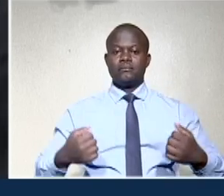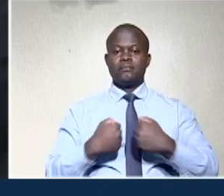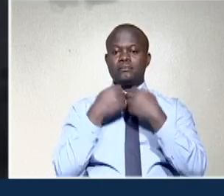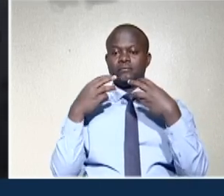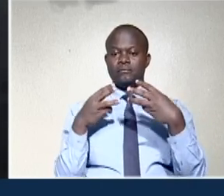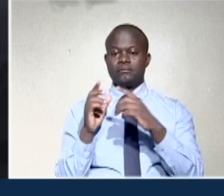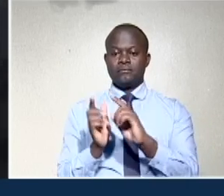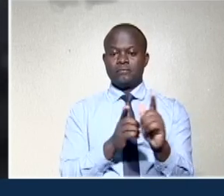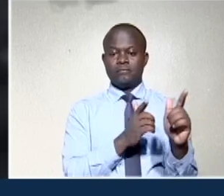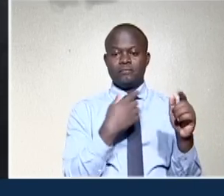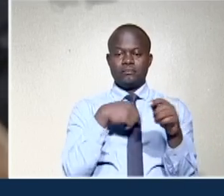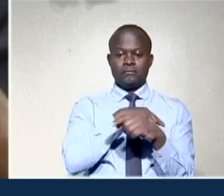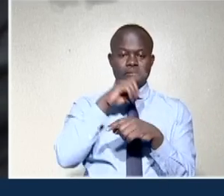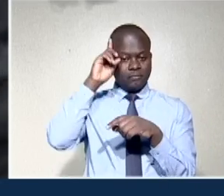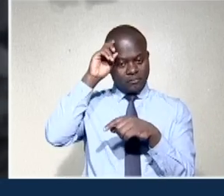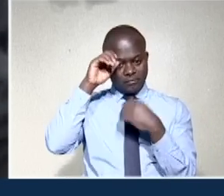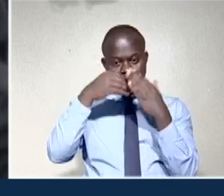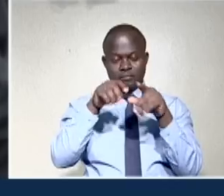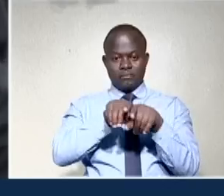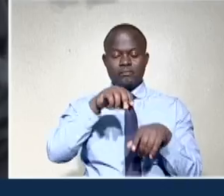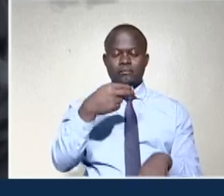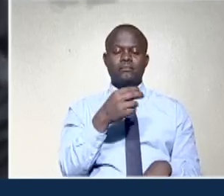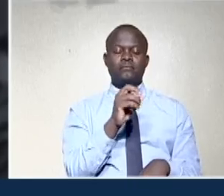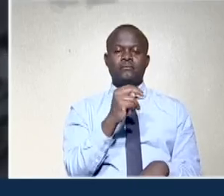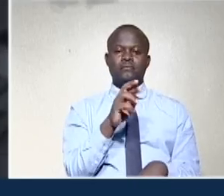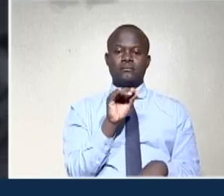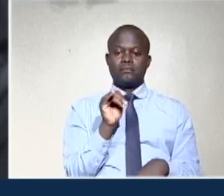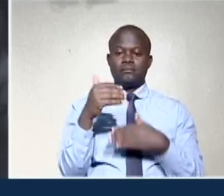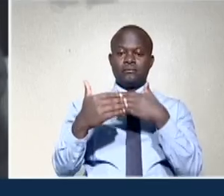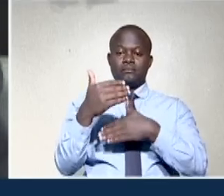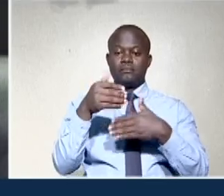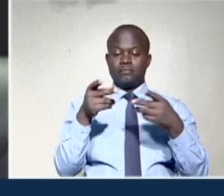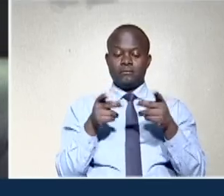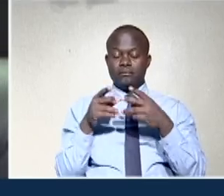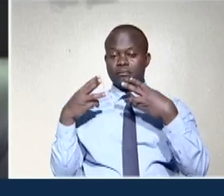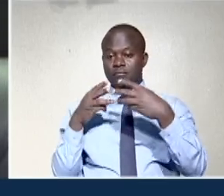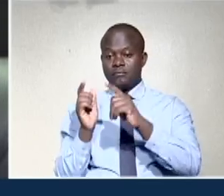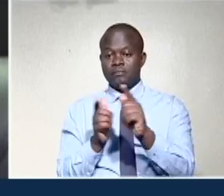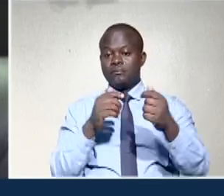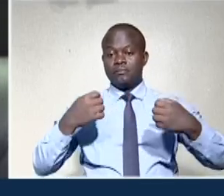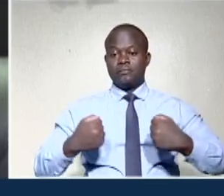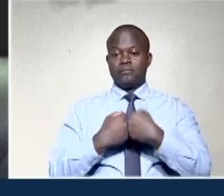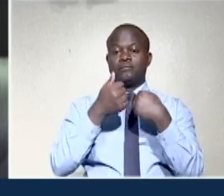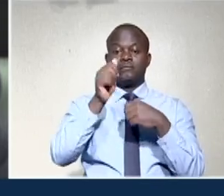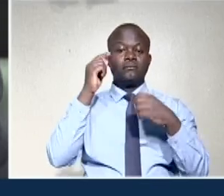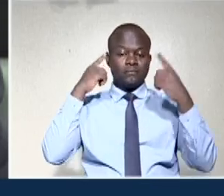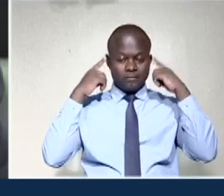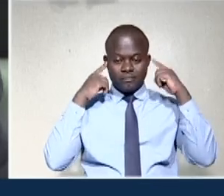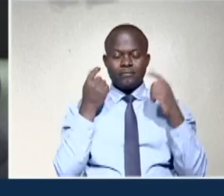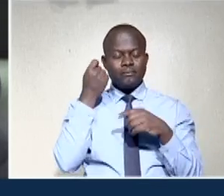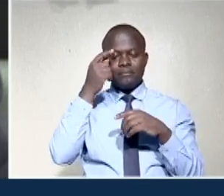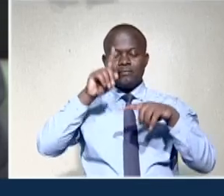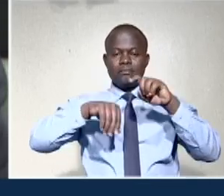n'intambara. Ndatekereza ko nka Hongiriya yegeraho intambara ibera, ingaruka zabyo zumvikana zaba